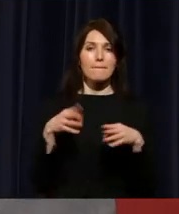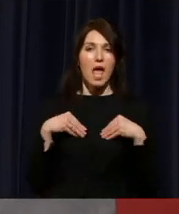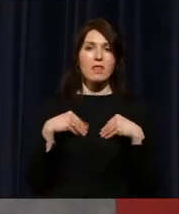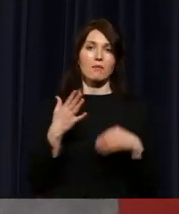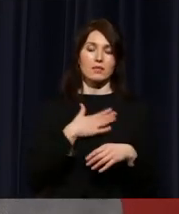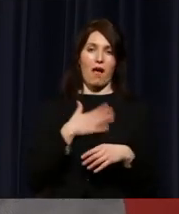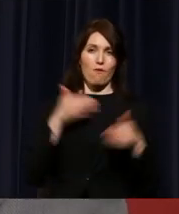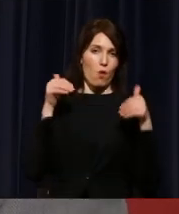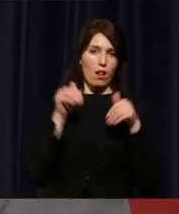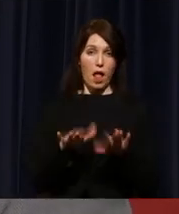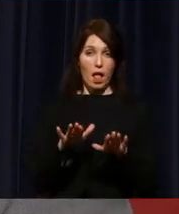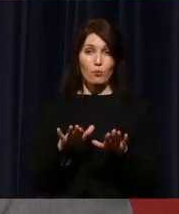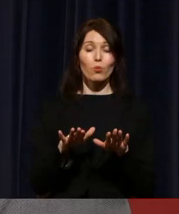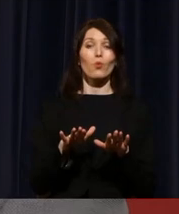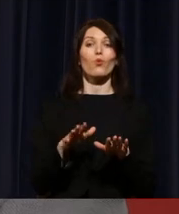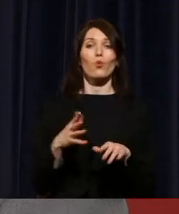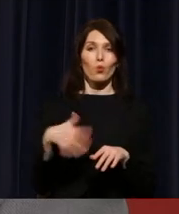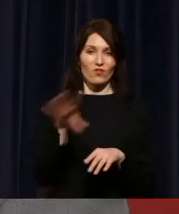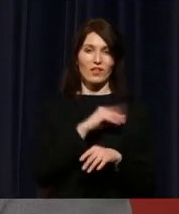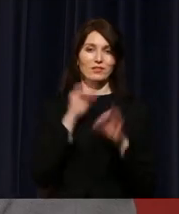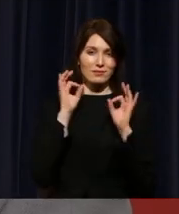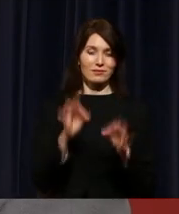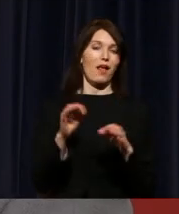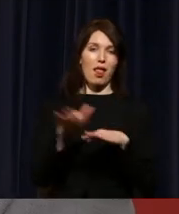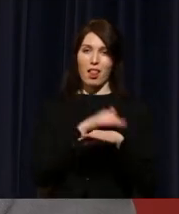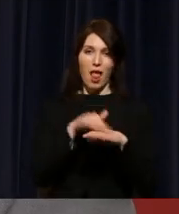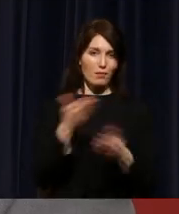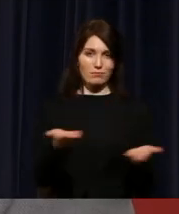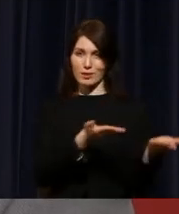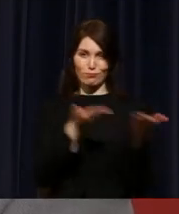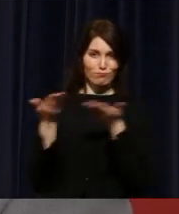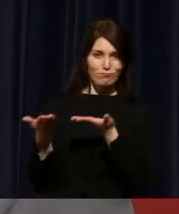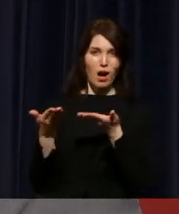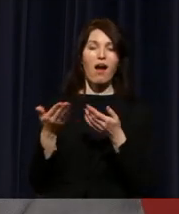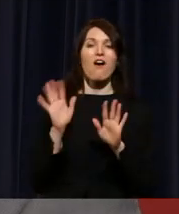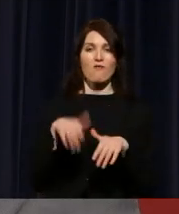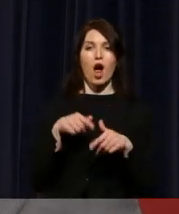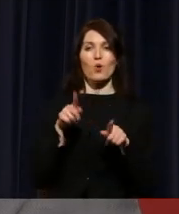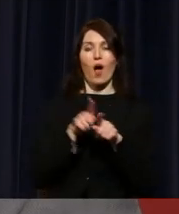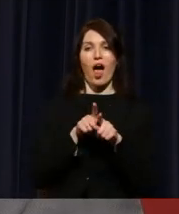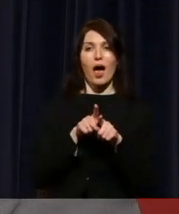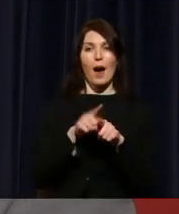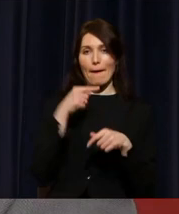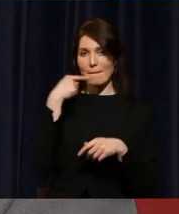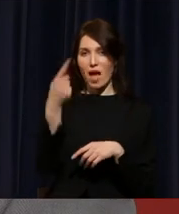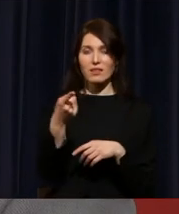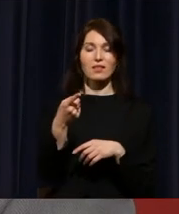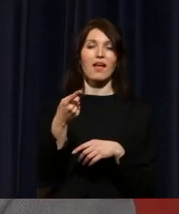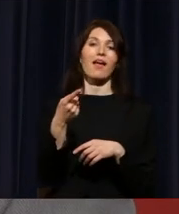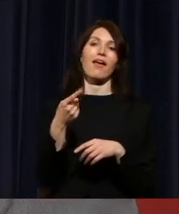šo te lēmumu. Visi noteikti ir laipni gaidīti. Varu arī pateikt,